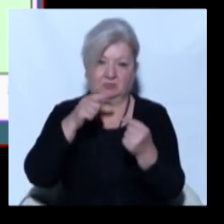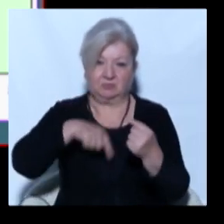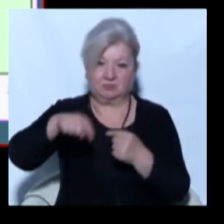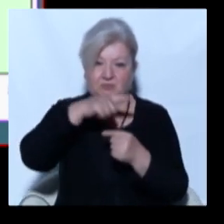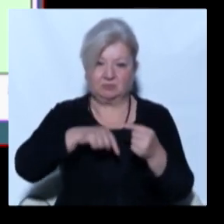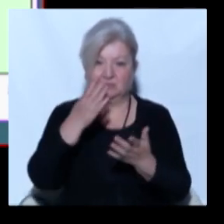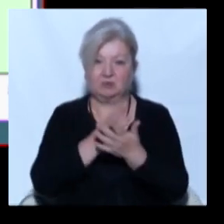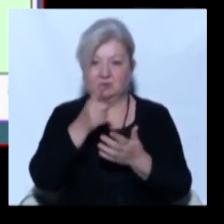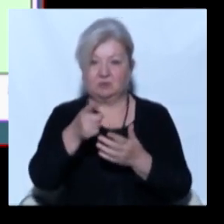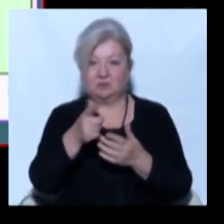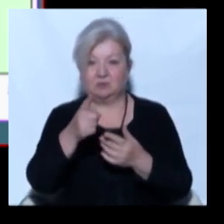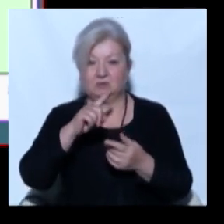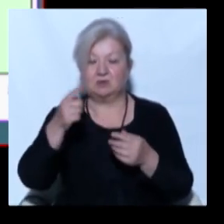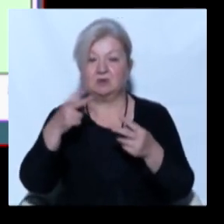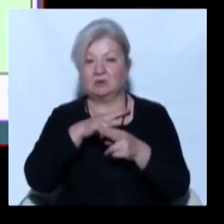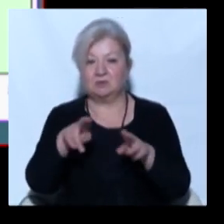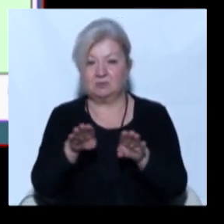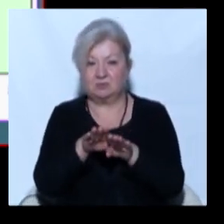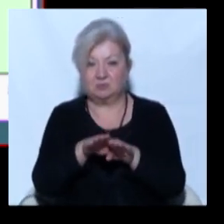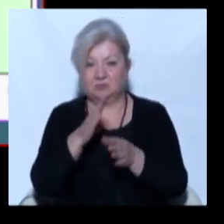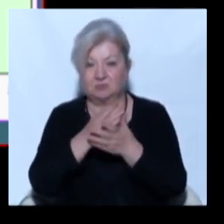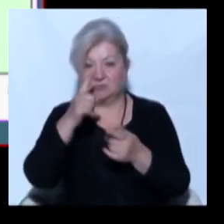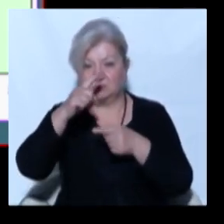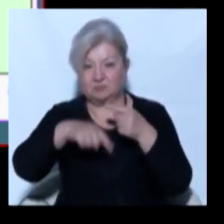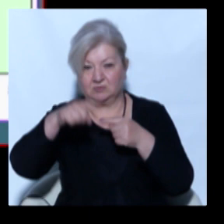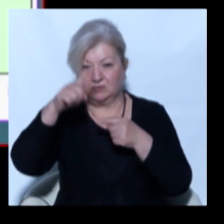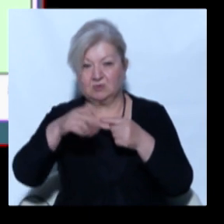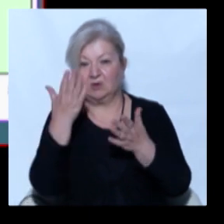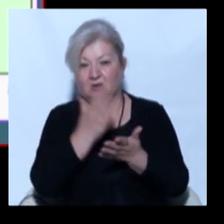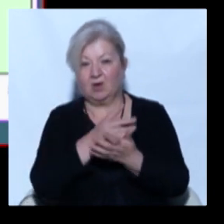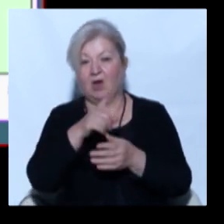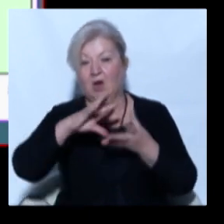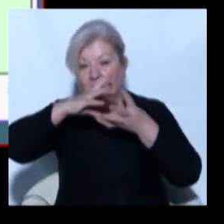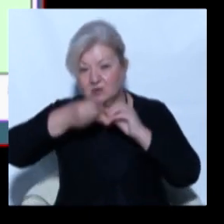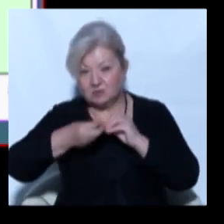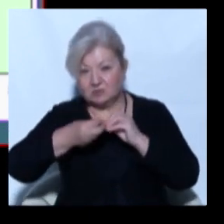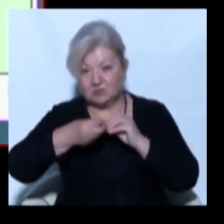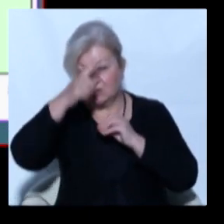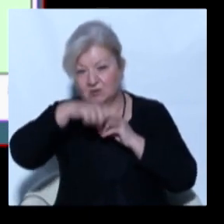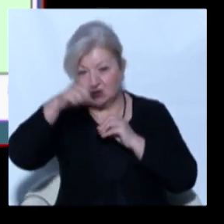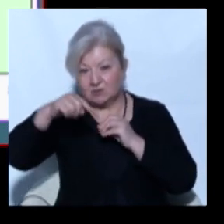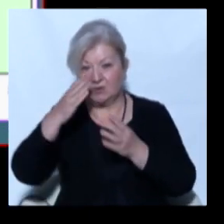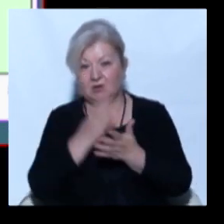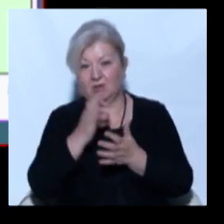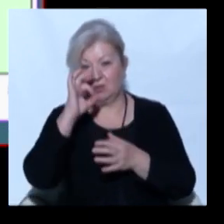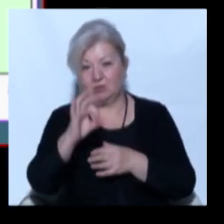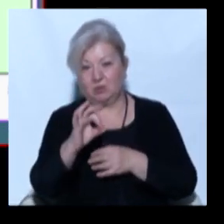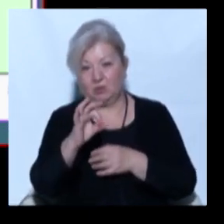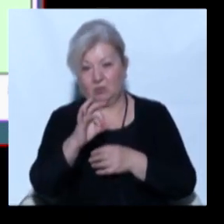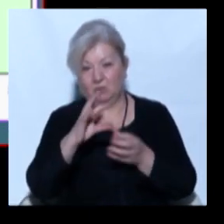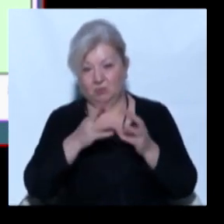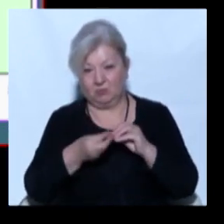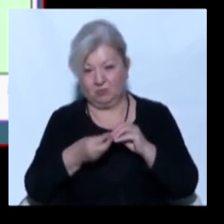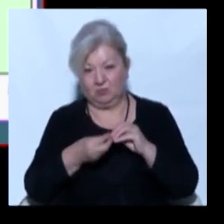ფაზით. ერთმანეთი გააბათილეს და ჯამური რხევა არის ნულის ტოლი. კიდევ ერთი შემთხვევა